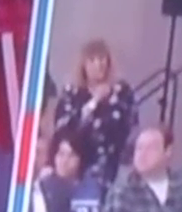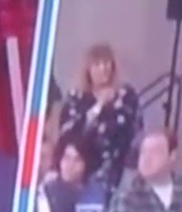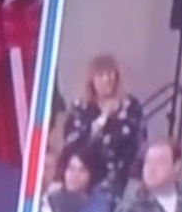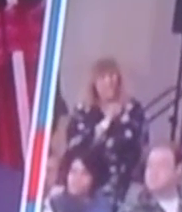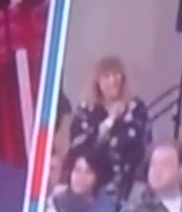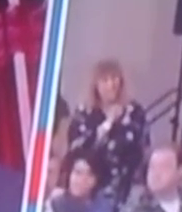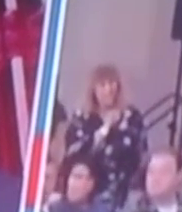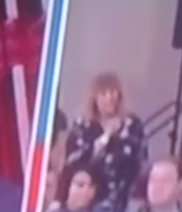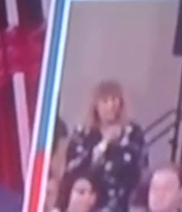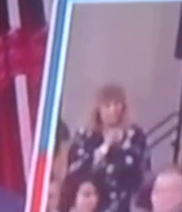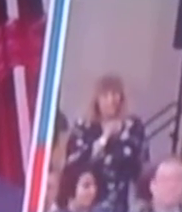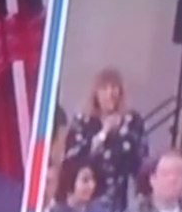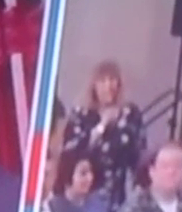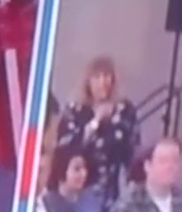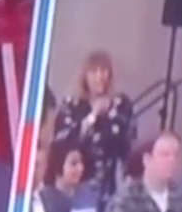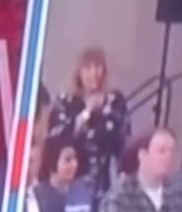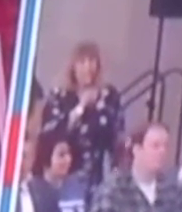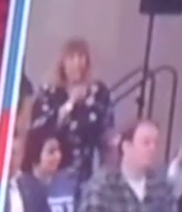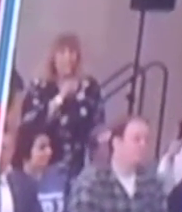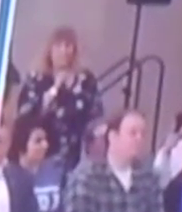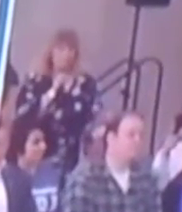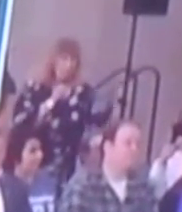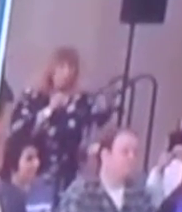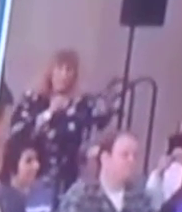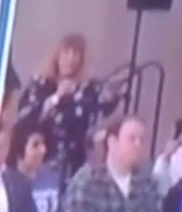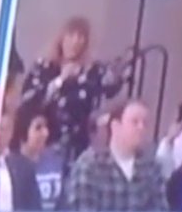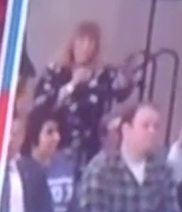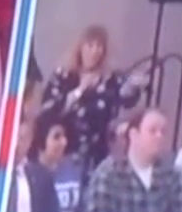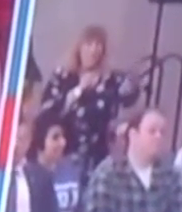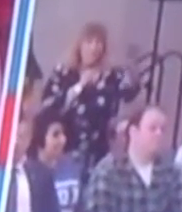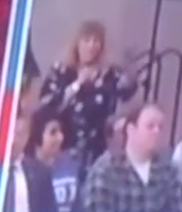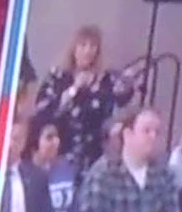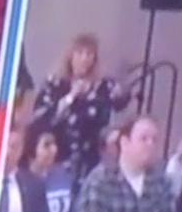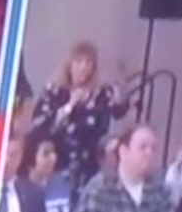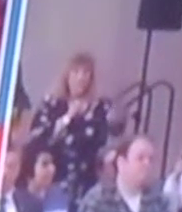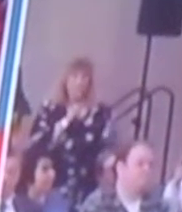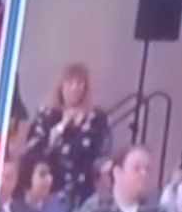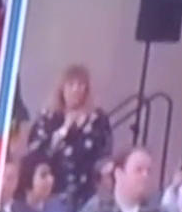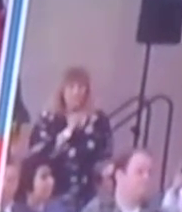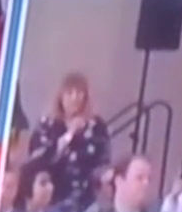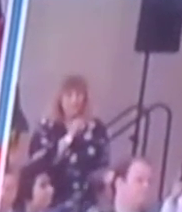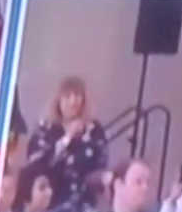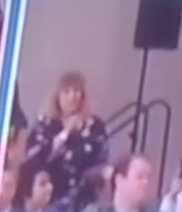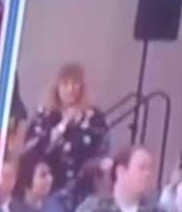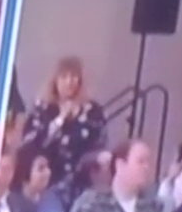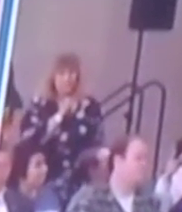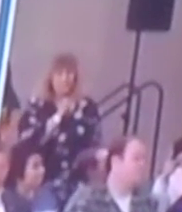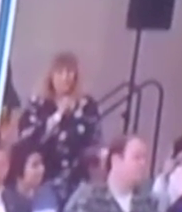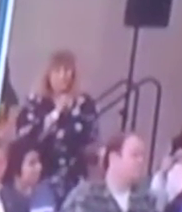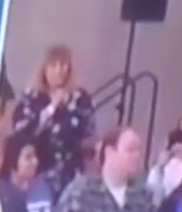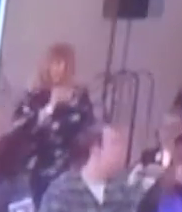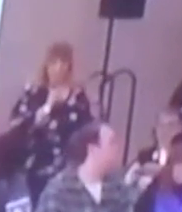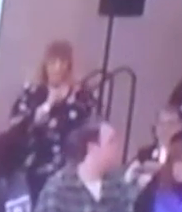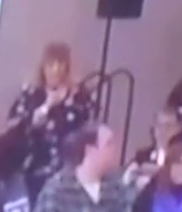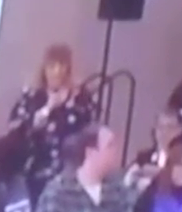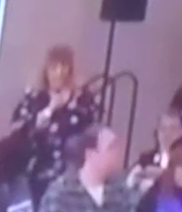Δηλαδή το πάει στα άκρα. Γιατί δεν έχει συνέστηση ο άνθρωπος. Δεν αντιλαμβάνεται τι κάνει. Ζουν στον δικό τους κόσμο και